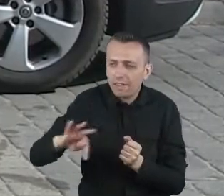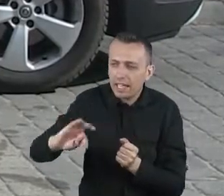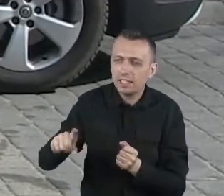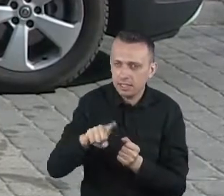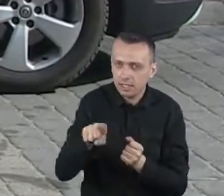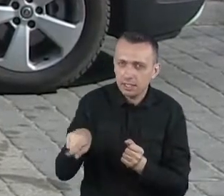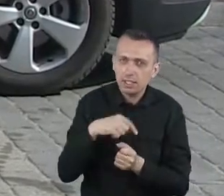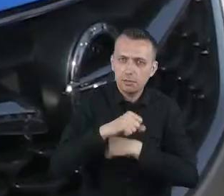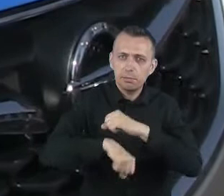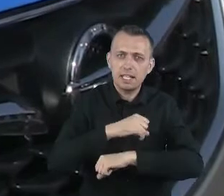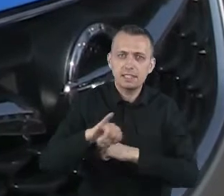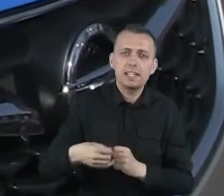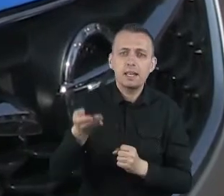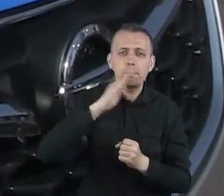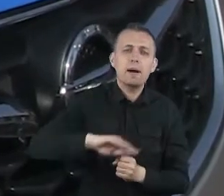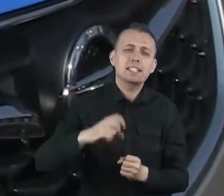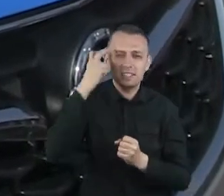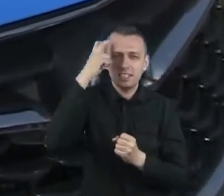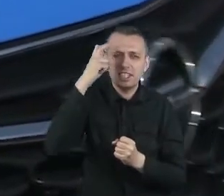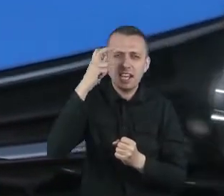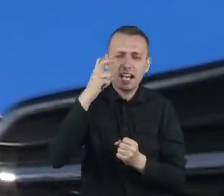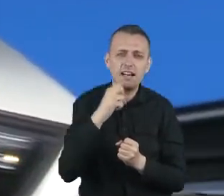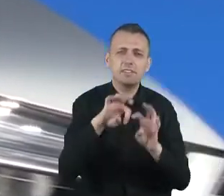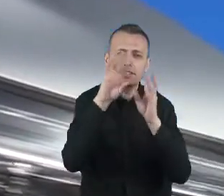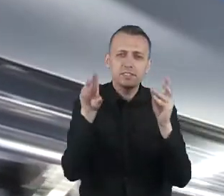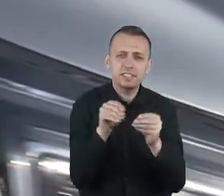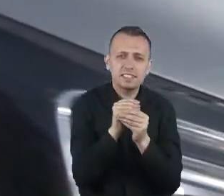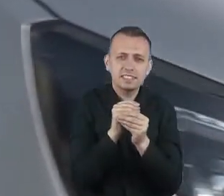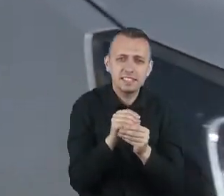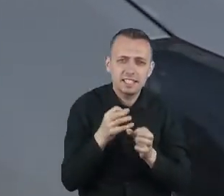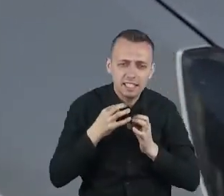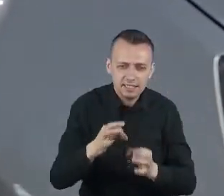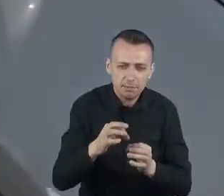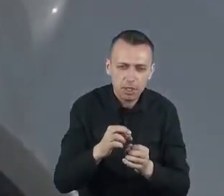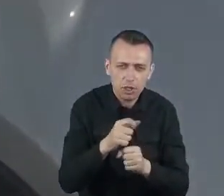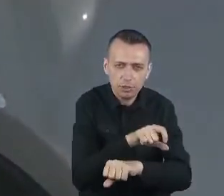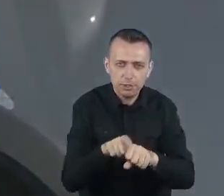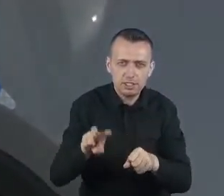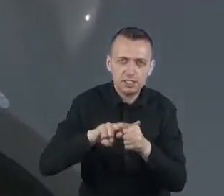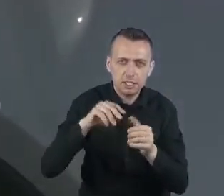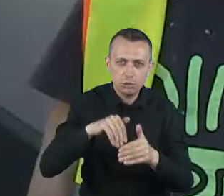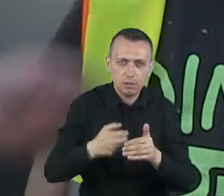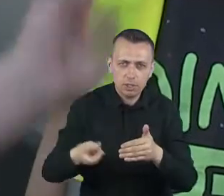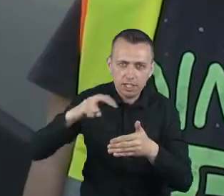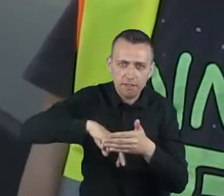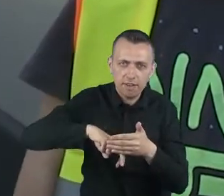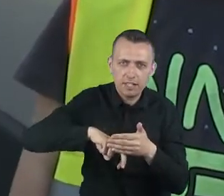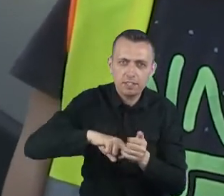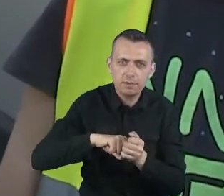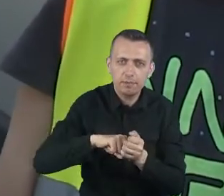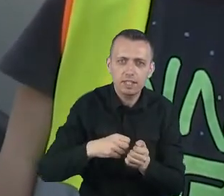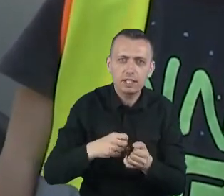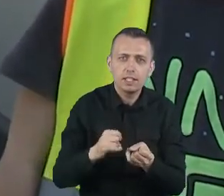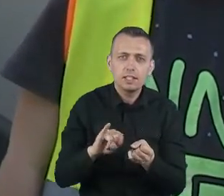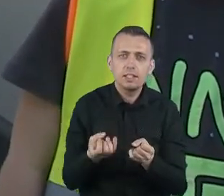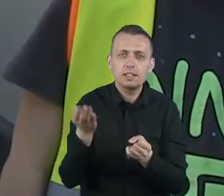emocji wzbudziły radiowozy, do których najmłodsi mogli wsiąść i przekonać się, jak głośno wyją syreny. Mi się podoba ten radiowóz,